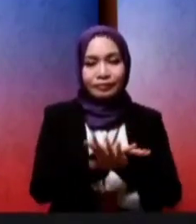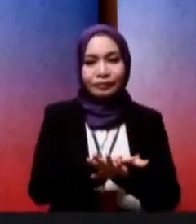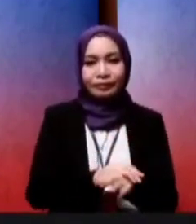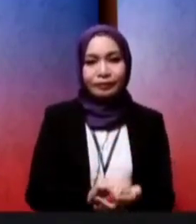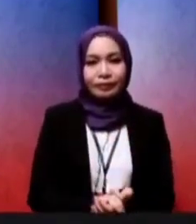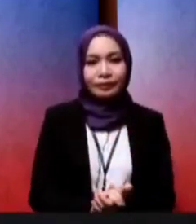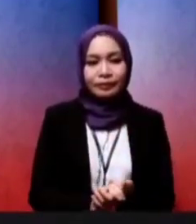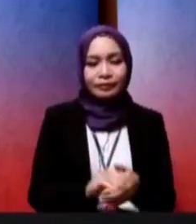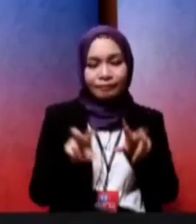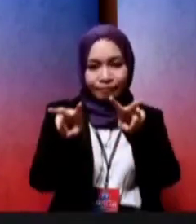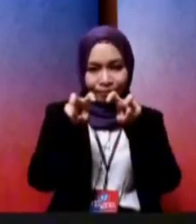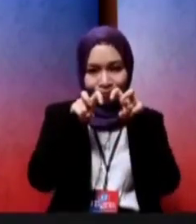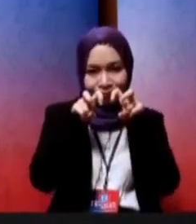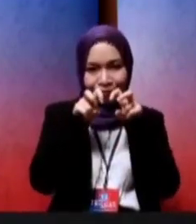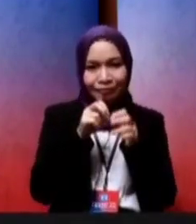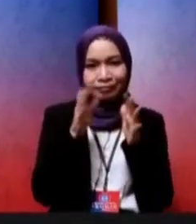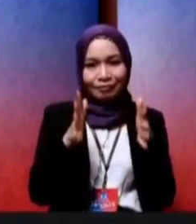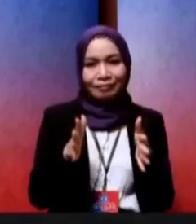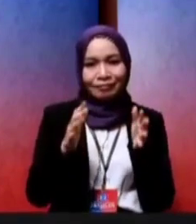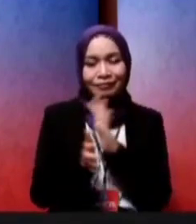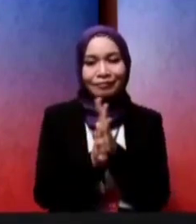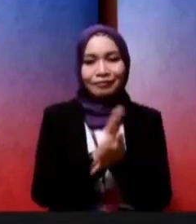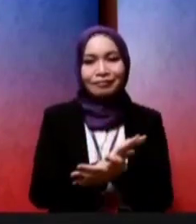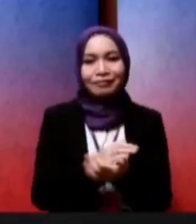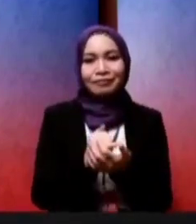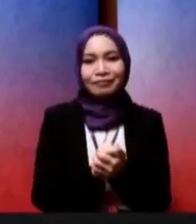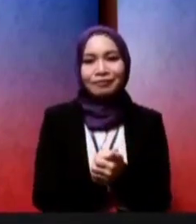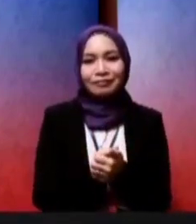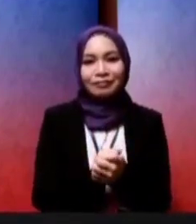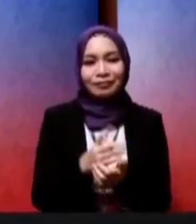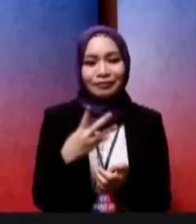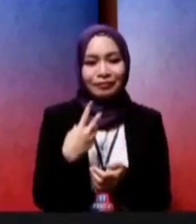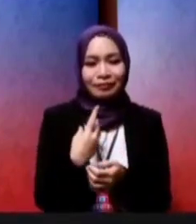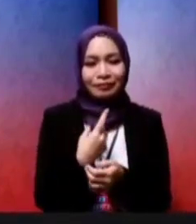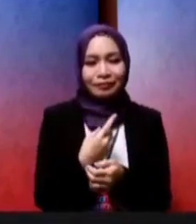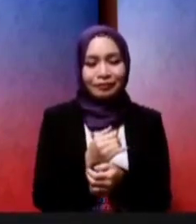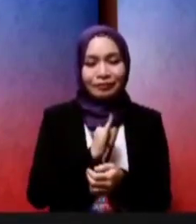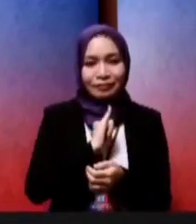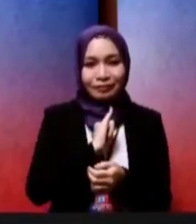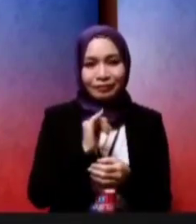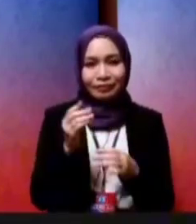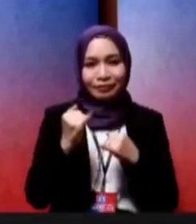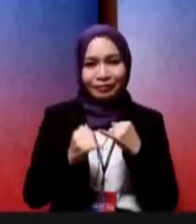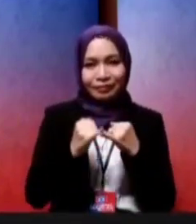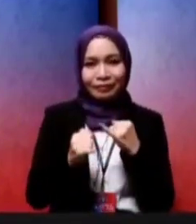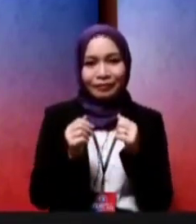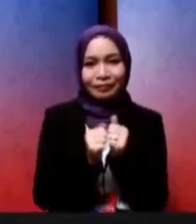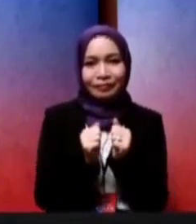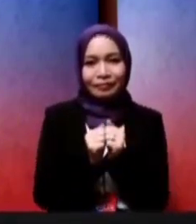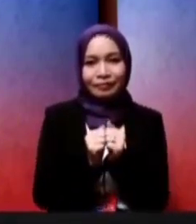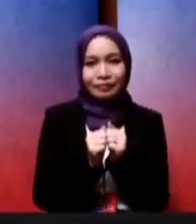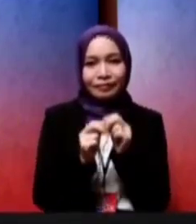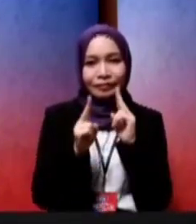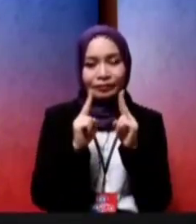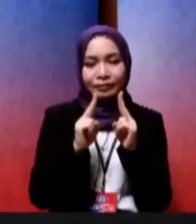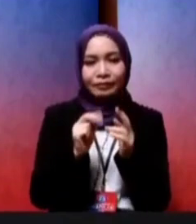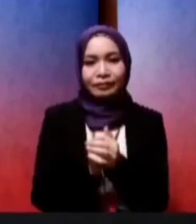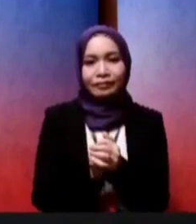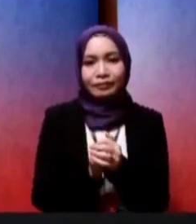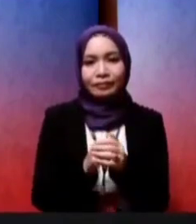gunalah wadah ini untuk bersama dan saya akhiri ucapan dengan memetik ungkapan penyayir Palestin terkenal Mahmud